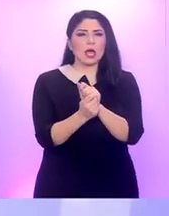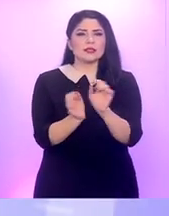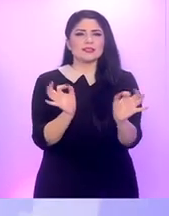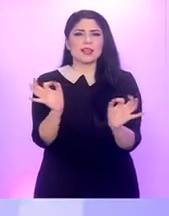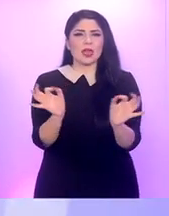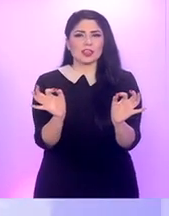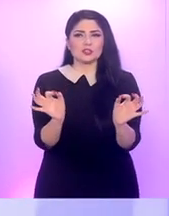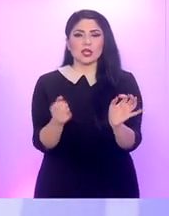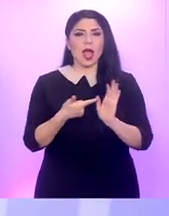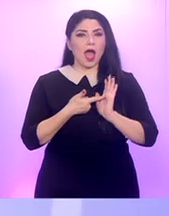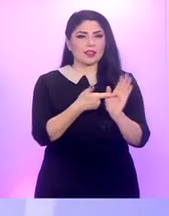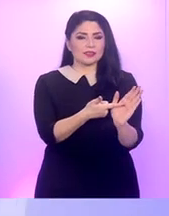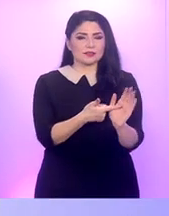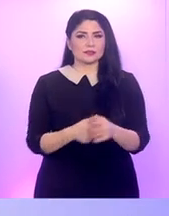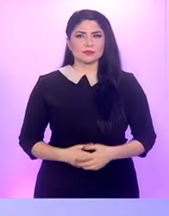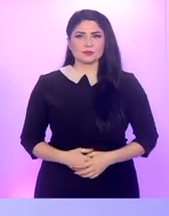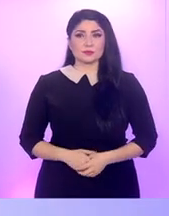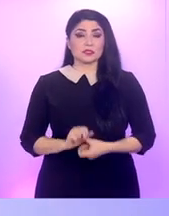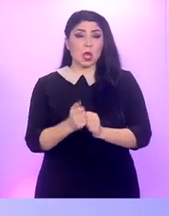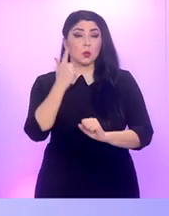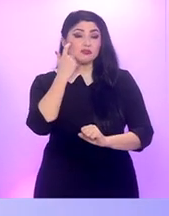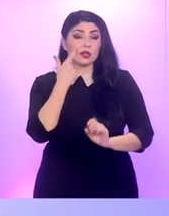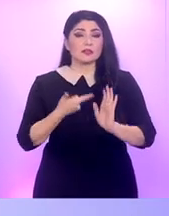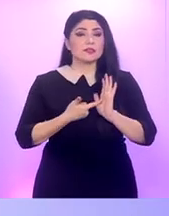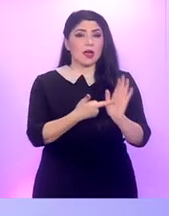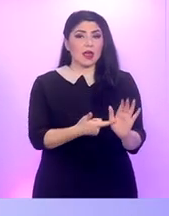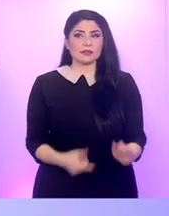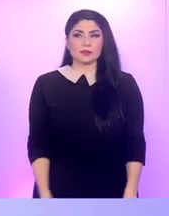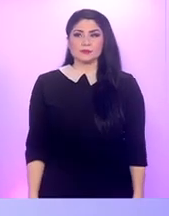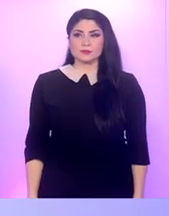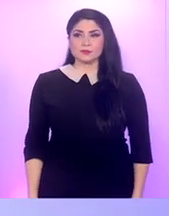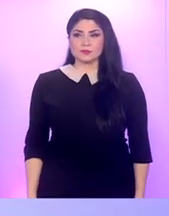strategică, demonstrând sau încercând să demonstreze atât